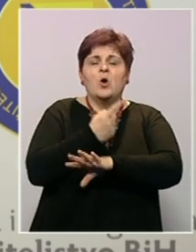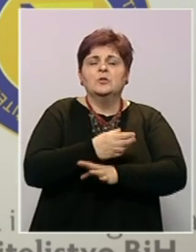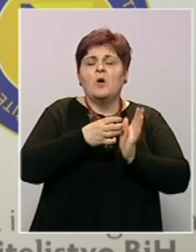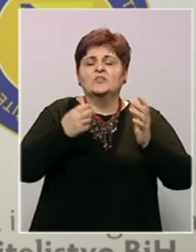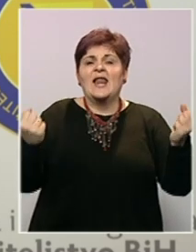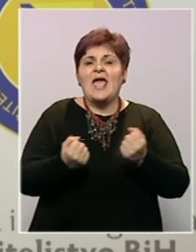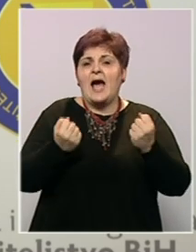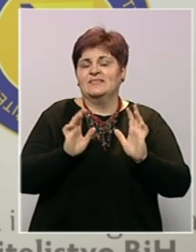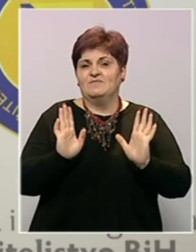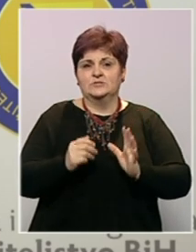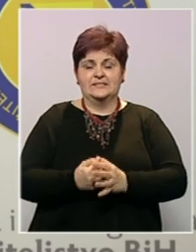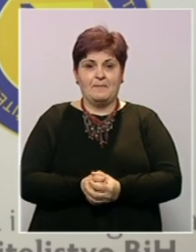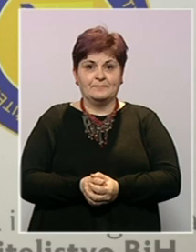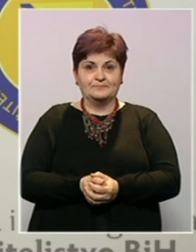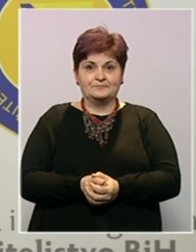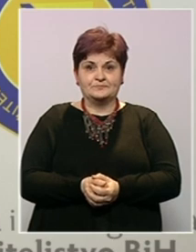aktivnostima u predmetu.